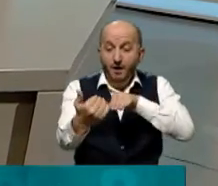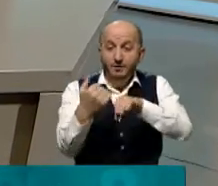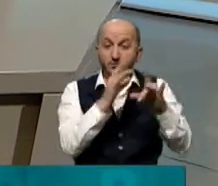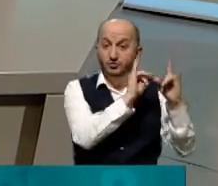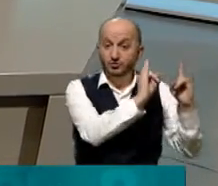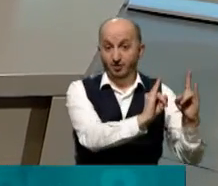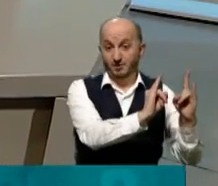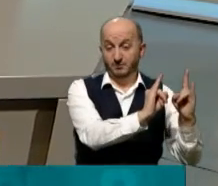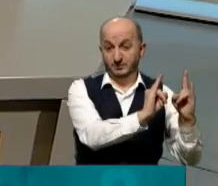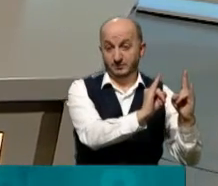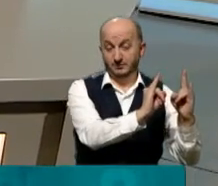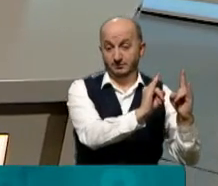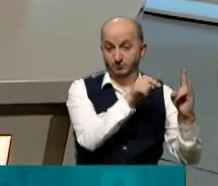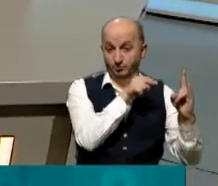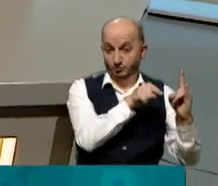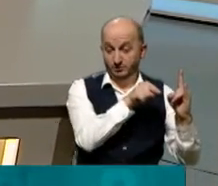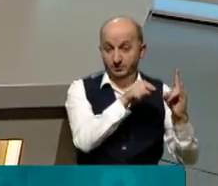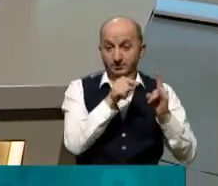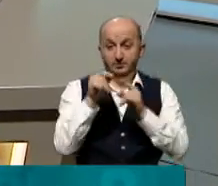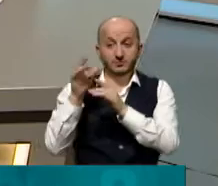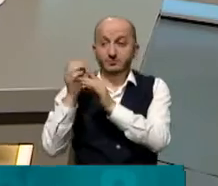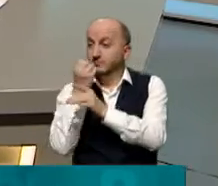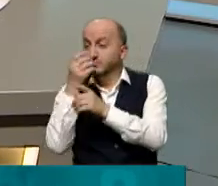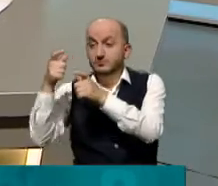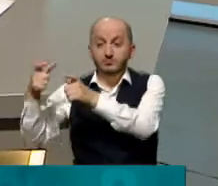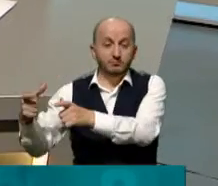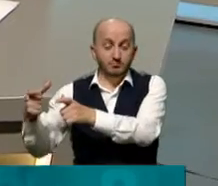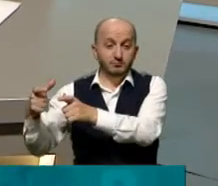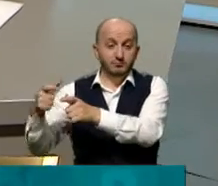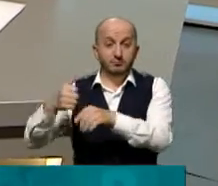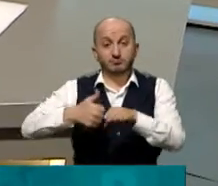Onun daha gerisinde namaz kılıyorlar da.